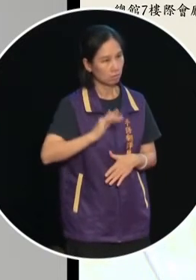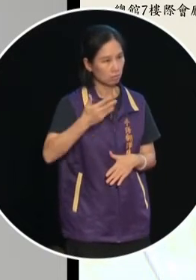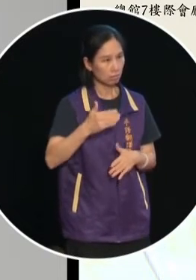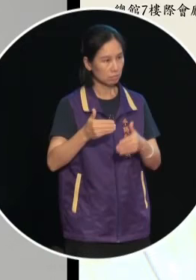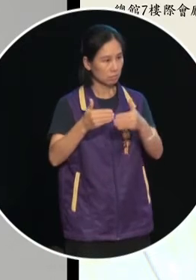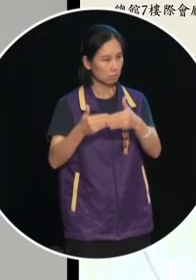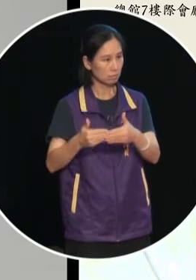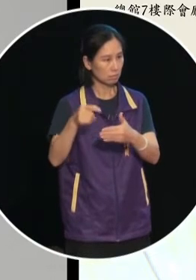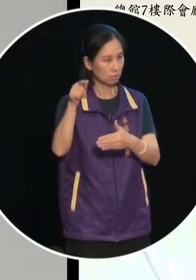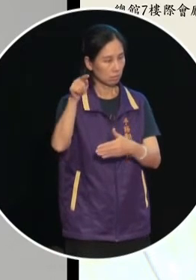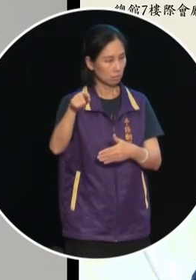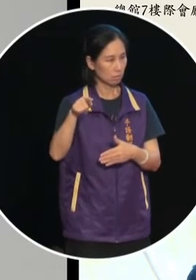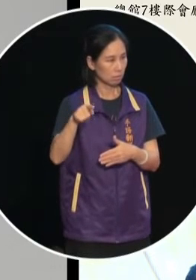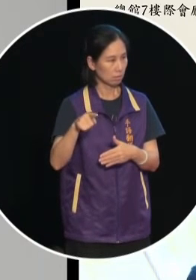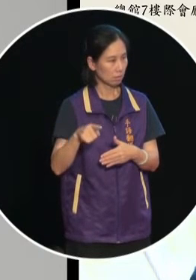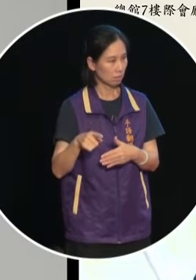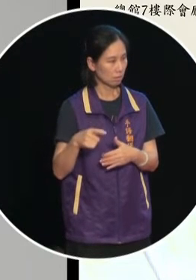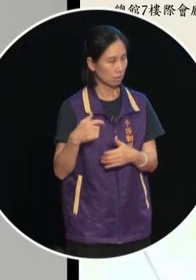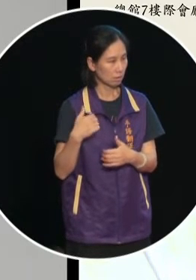他们的